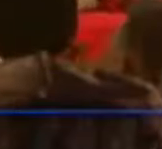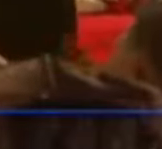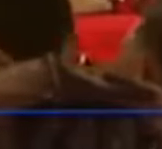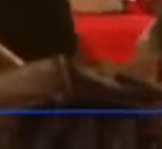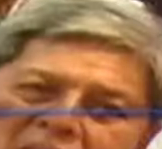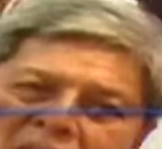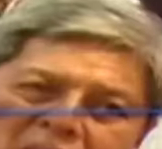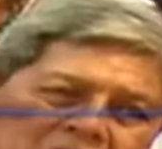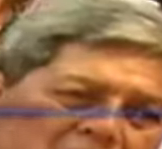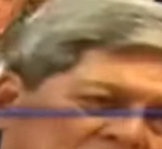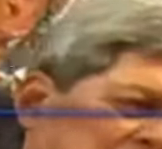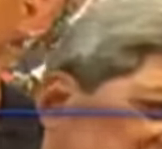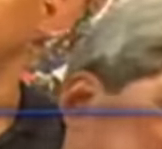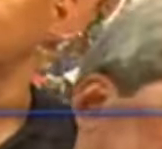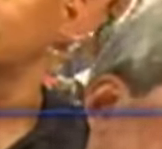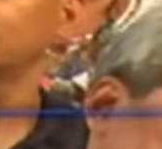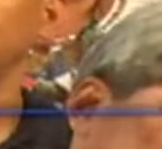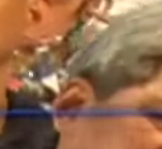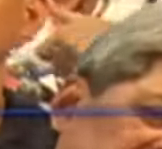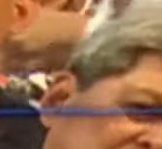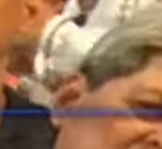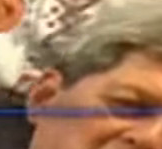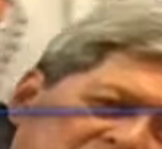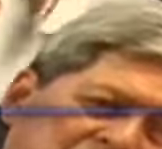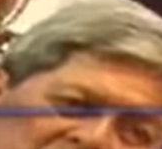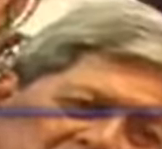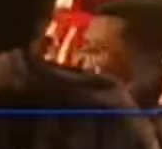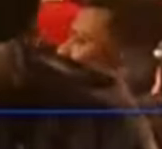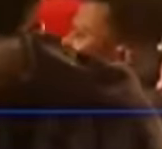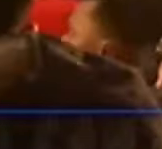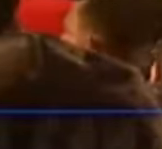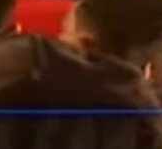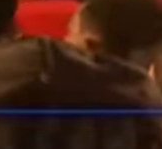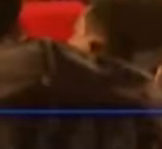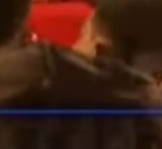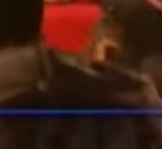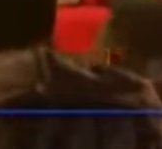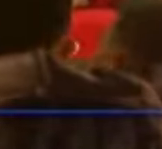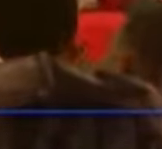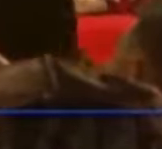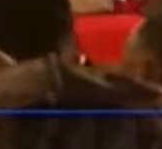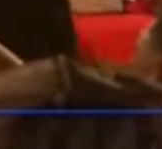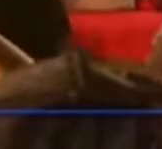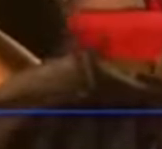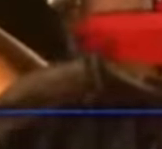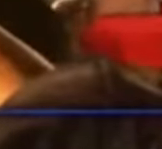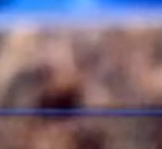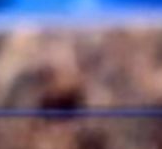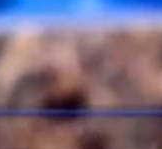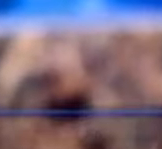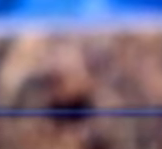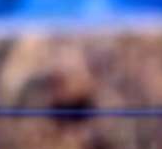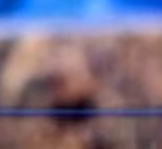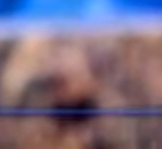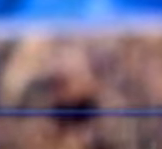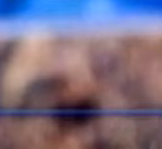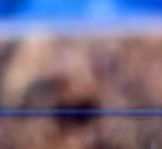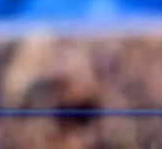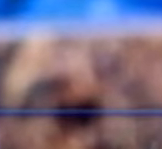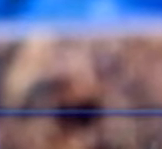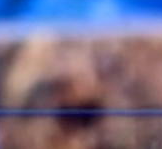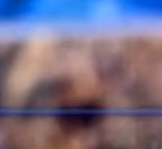Pastor Apollo Quiboloy pwede nang isama sa red notice ng Interpol matapos iutos ng Korte sa Amerika na i-unseal ang